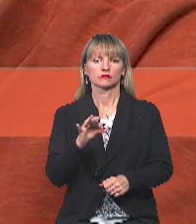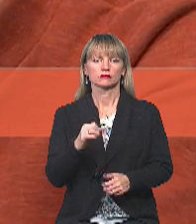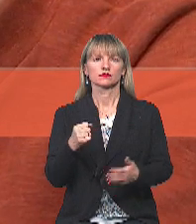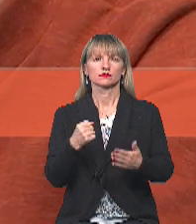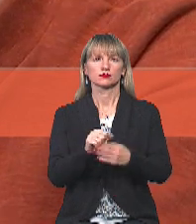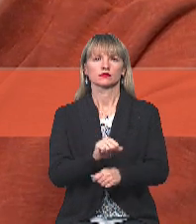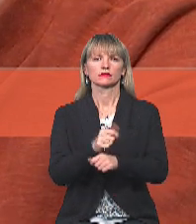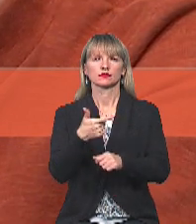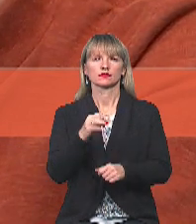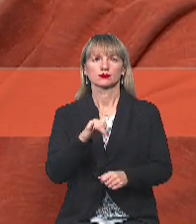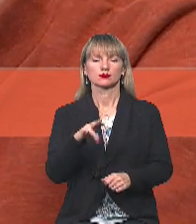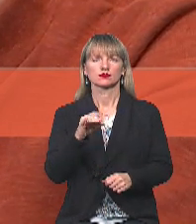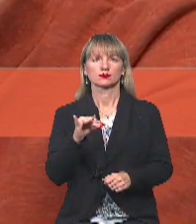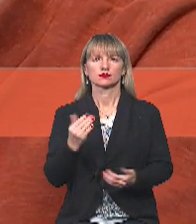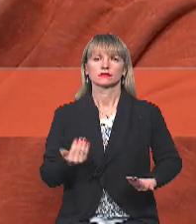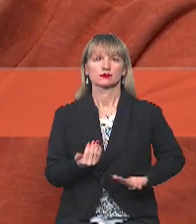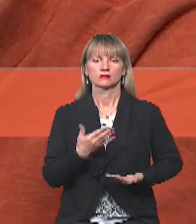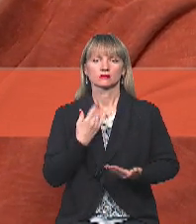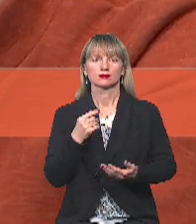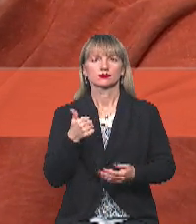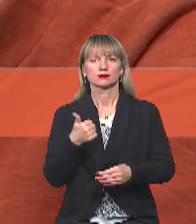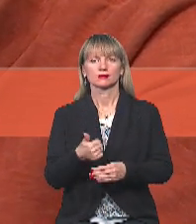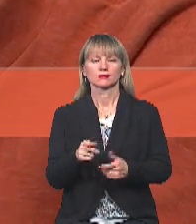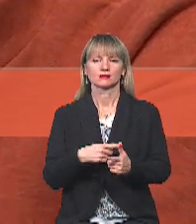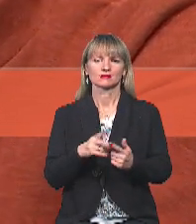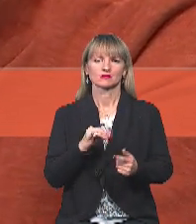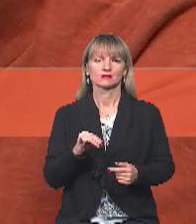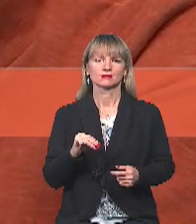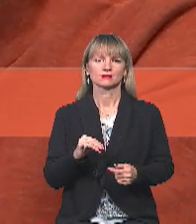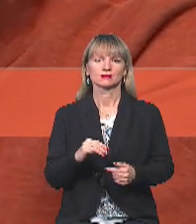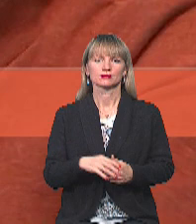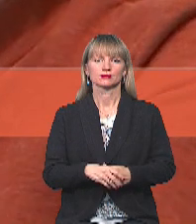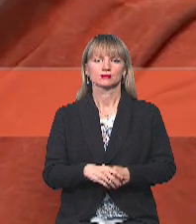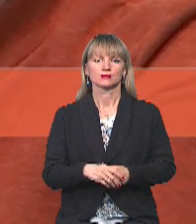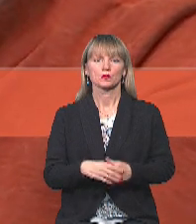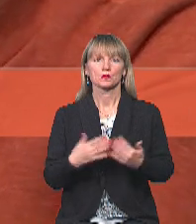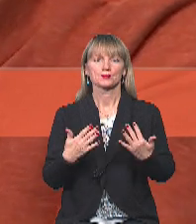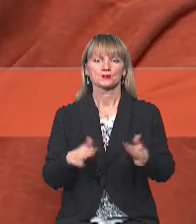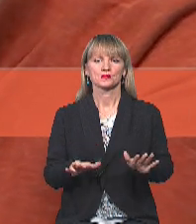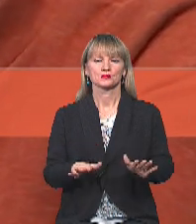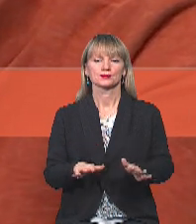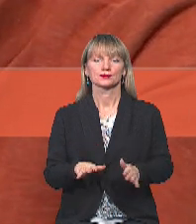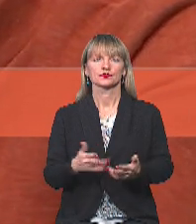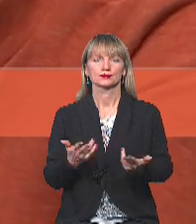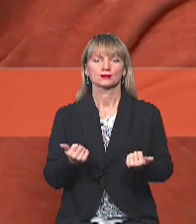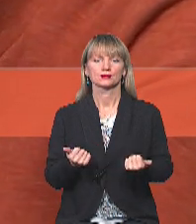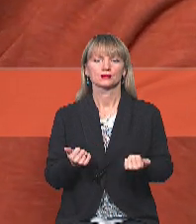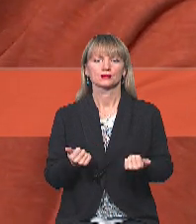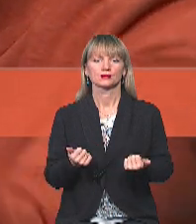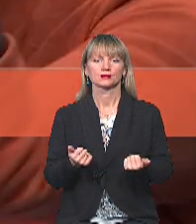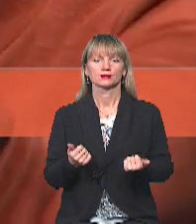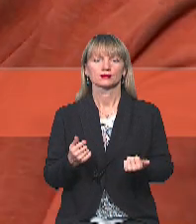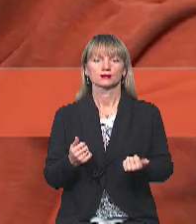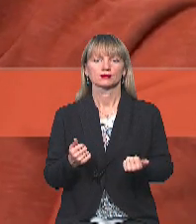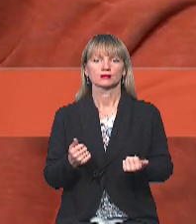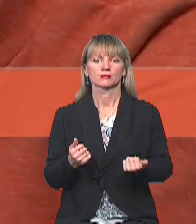не дожив. Я навіть не знаю, чи це добре. Чи це, ну, я думаю, вже... йому він би побачив, я думаю, так, це в його грі. І я ще